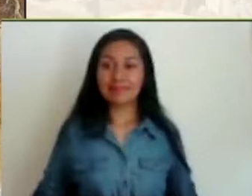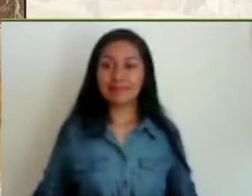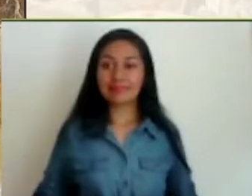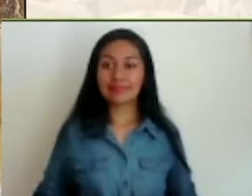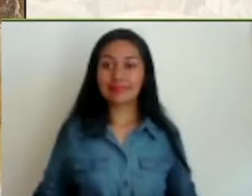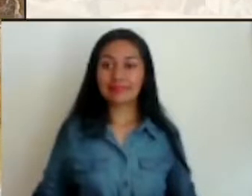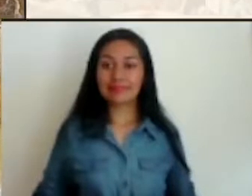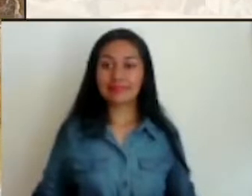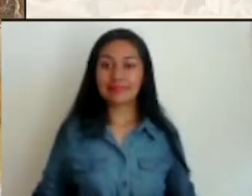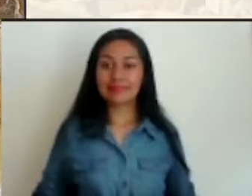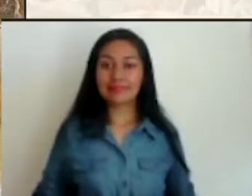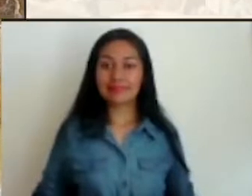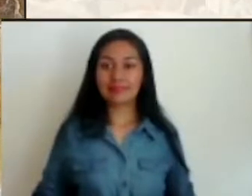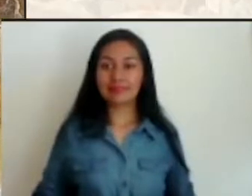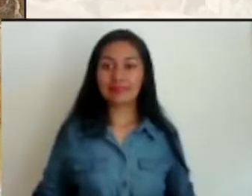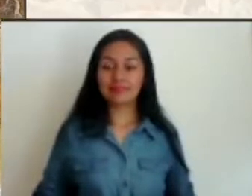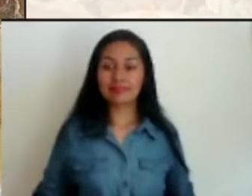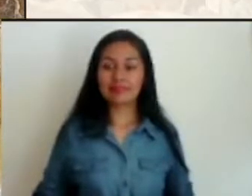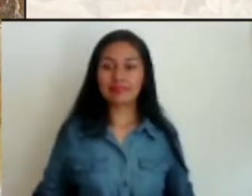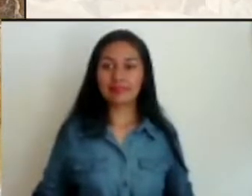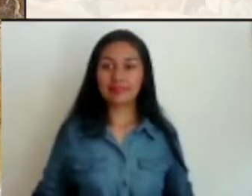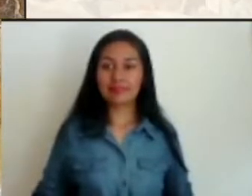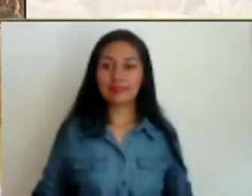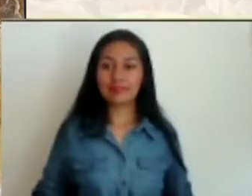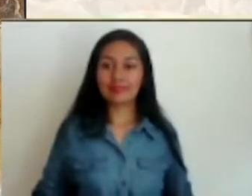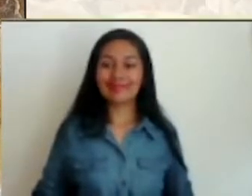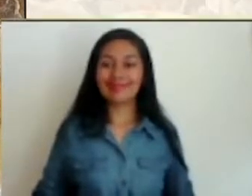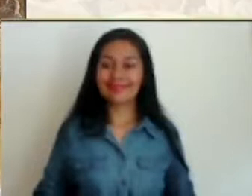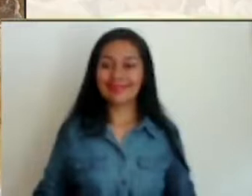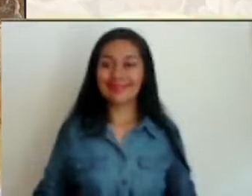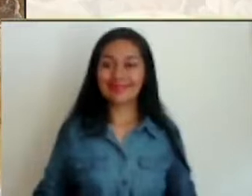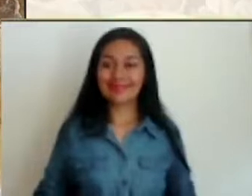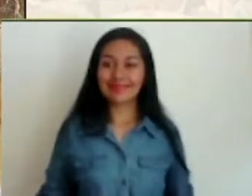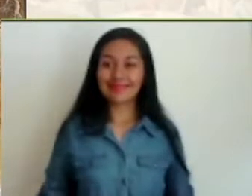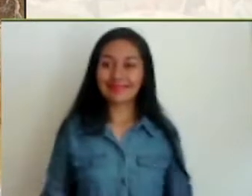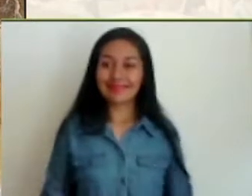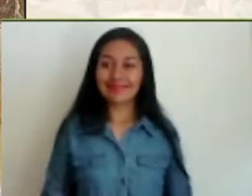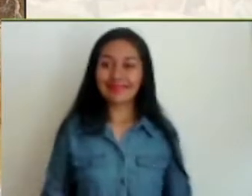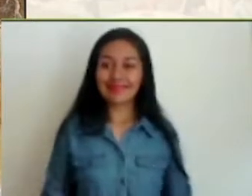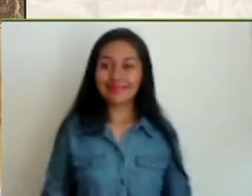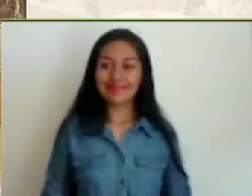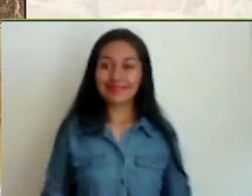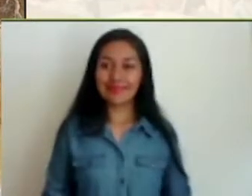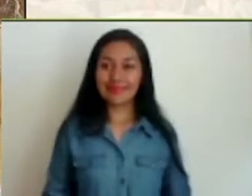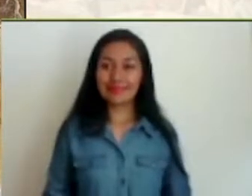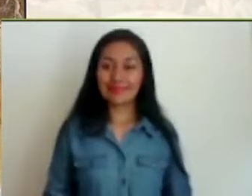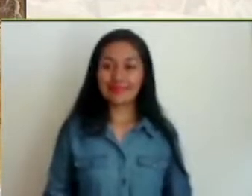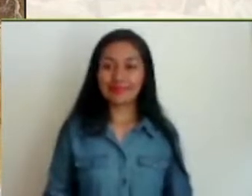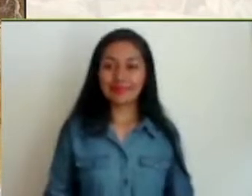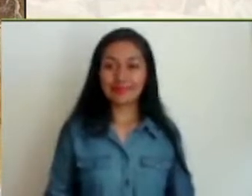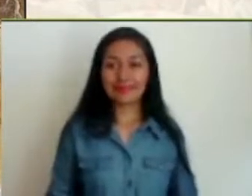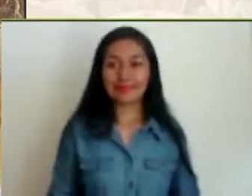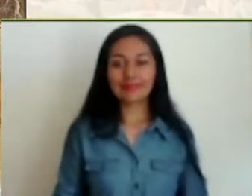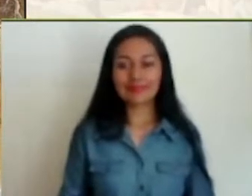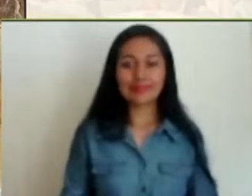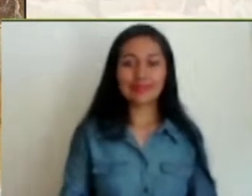Francia, Stato Pontificio, Ducato di Mantova. La nuova pestilenza sembra intrecciarsi con questi eventi